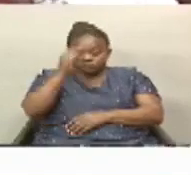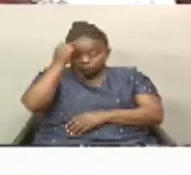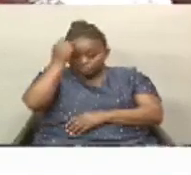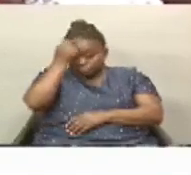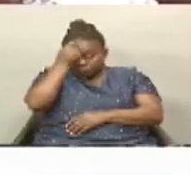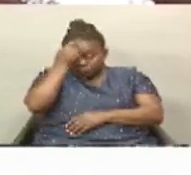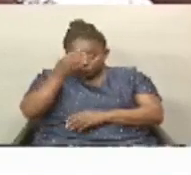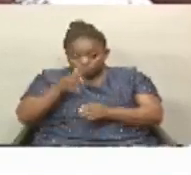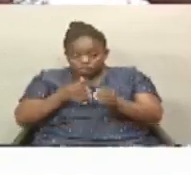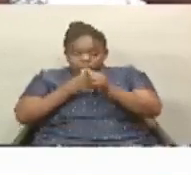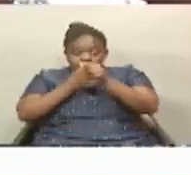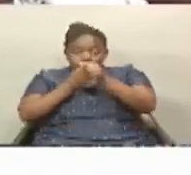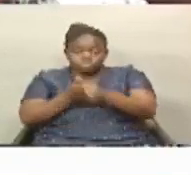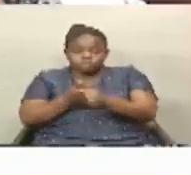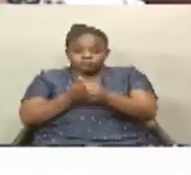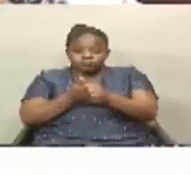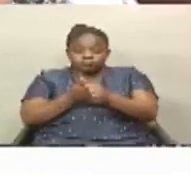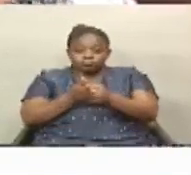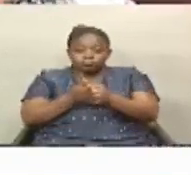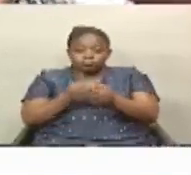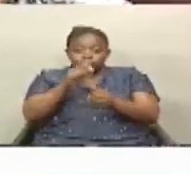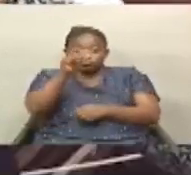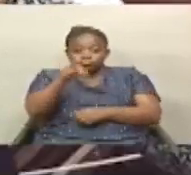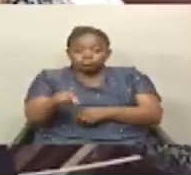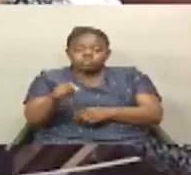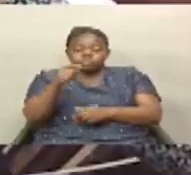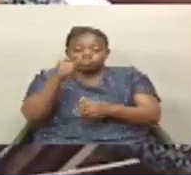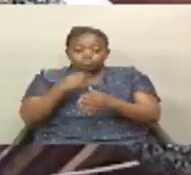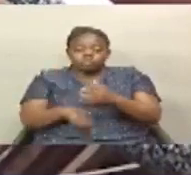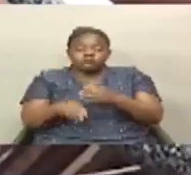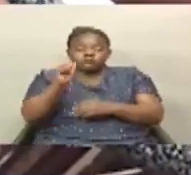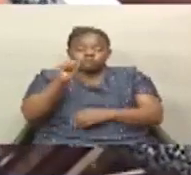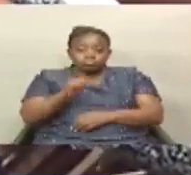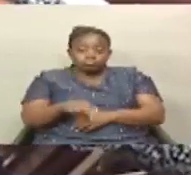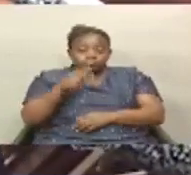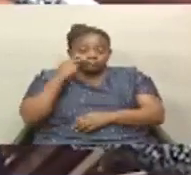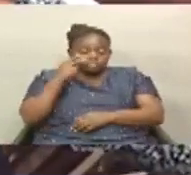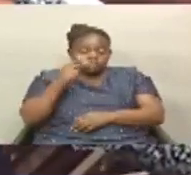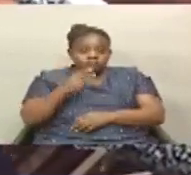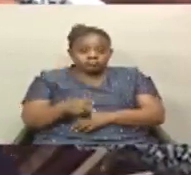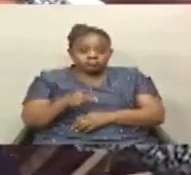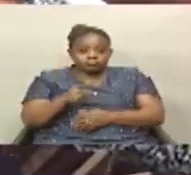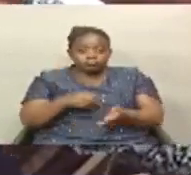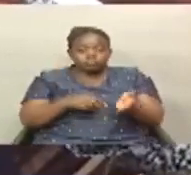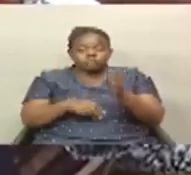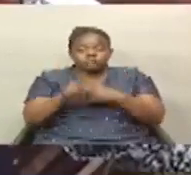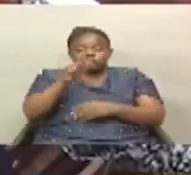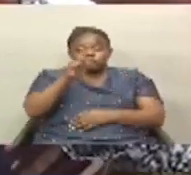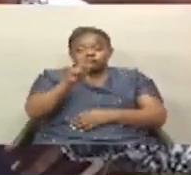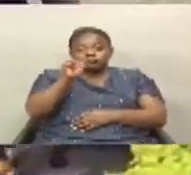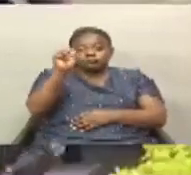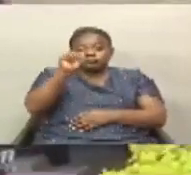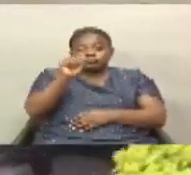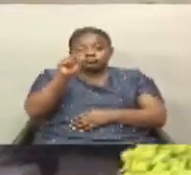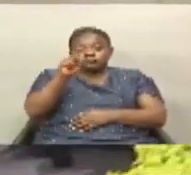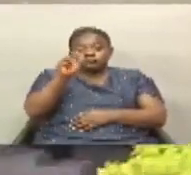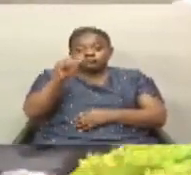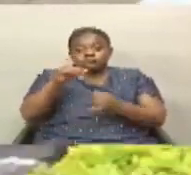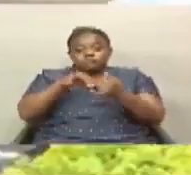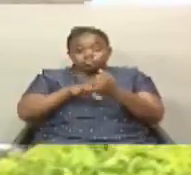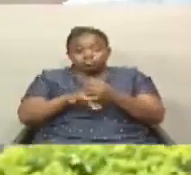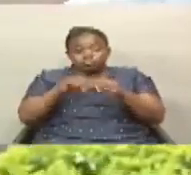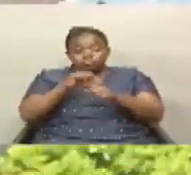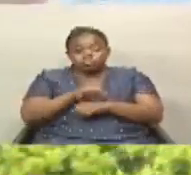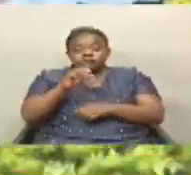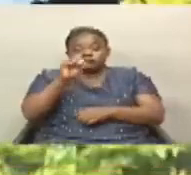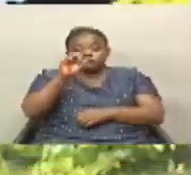gavumenti abakulembeze buli omu kyasobola okukola okulaba nga azzaawo Kasaka Senior Secondary School n'abasomerako mu